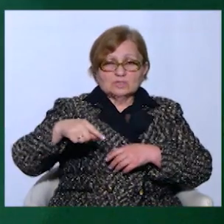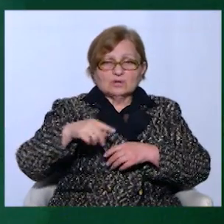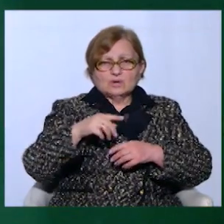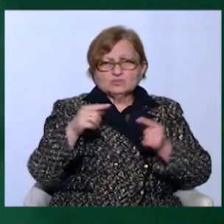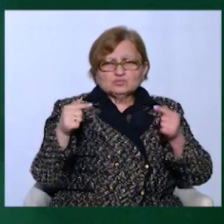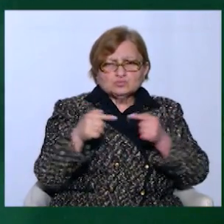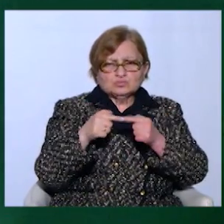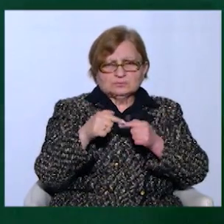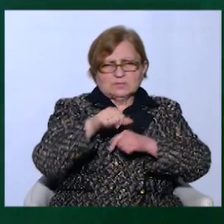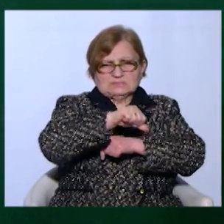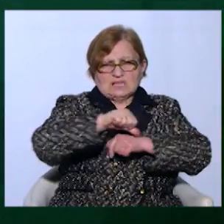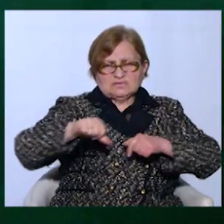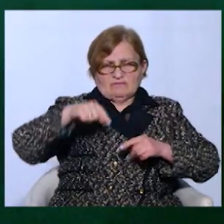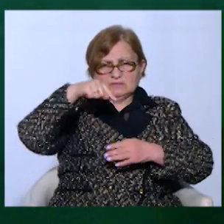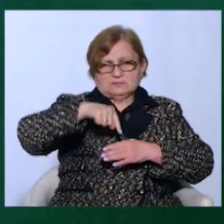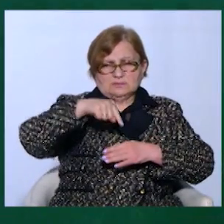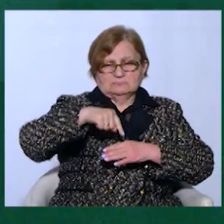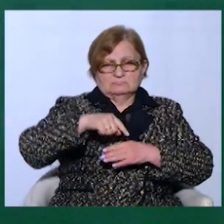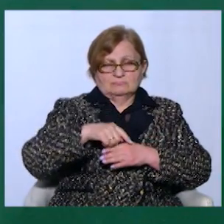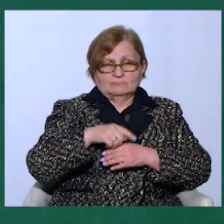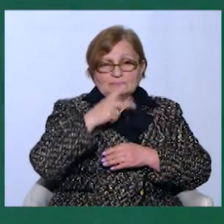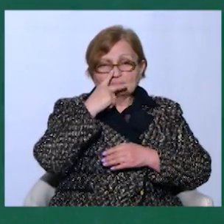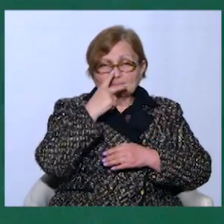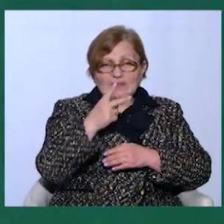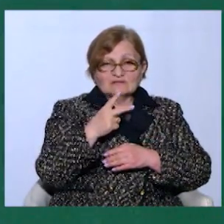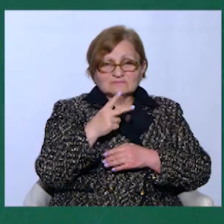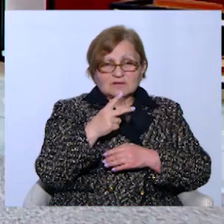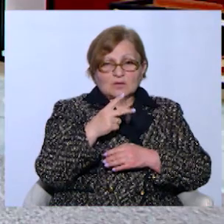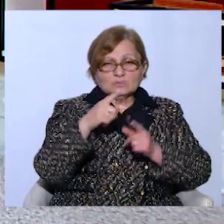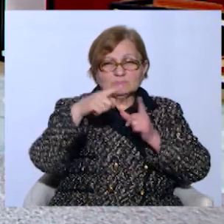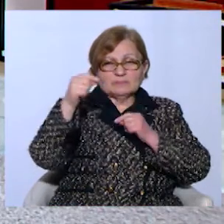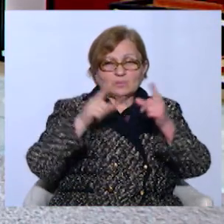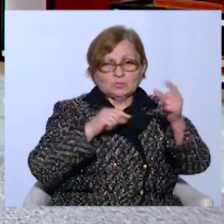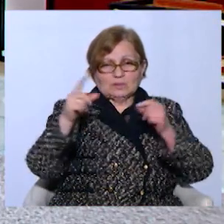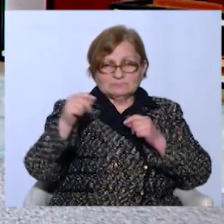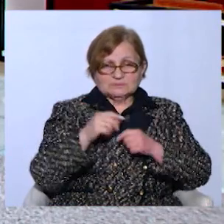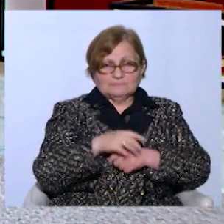საზღვარზე იმყოფებოდეს. მოდით ახლა ფიგურებზე ვისაუბროთ. ნახეთ,